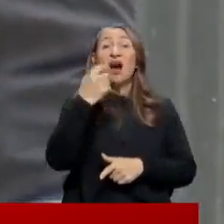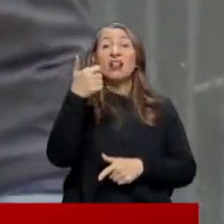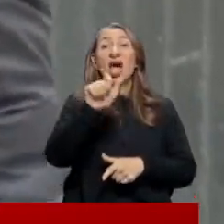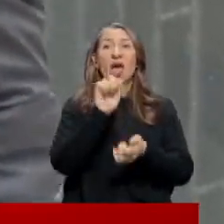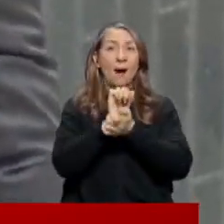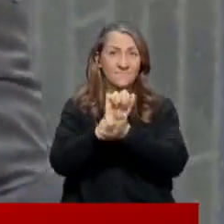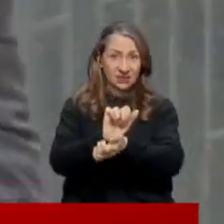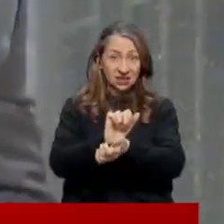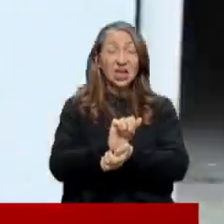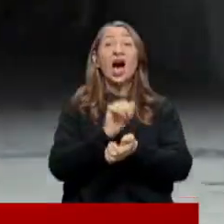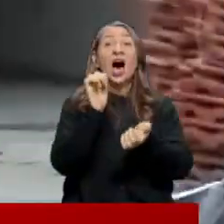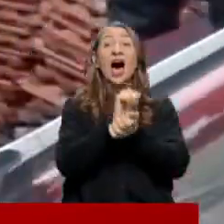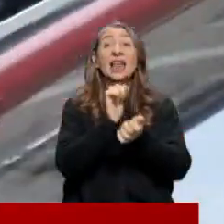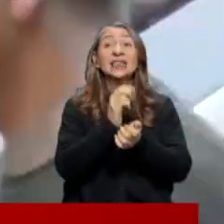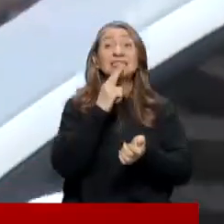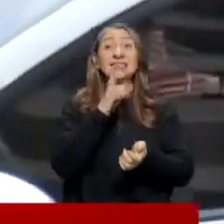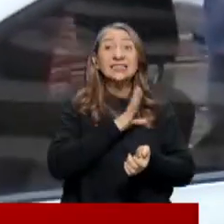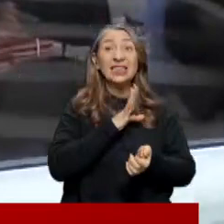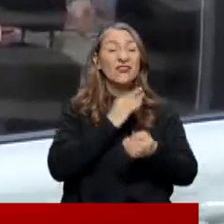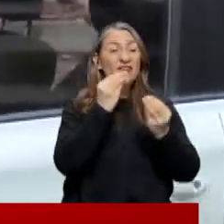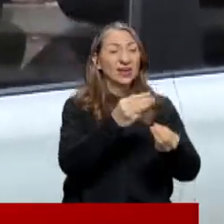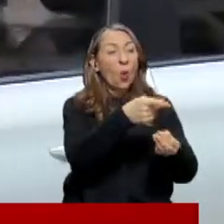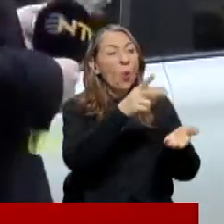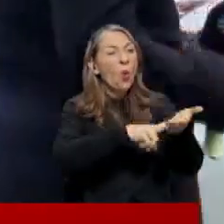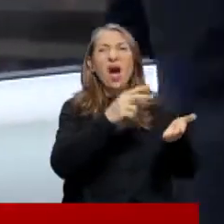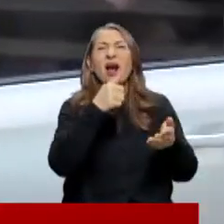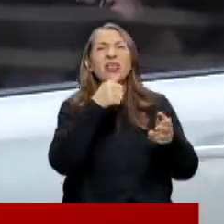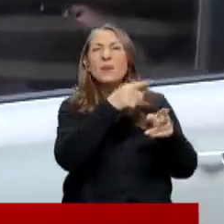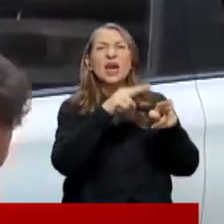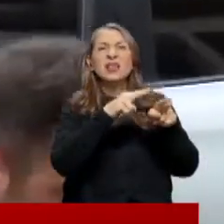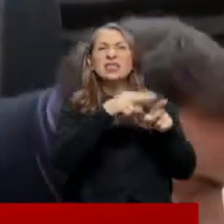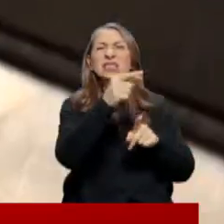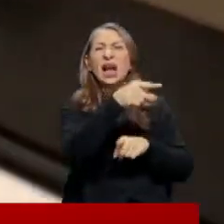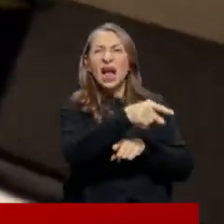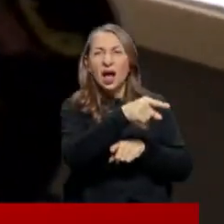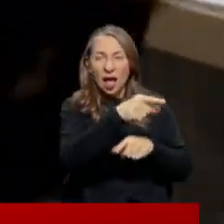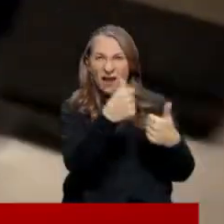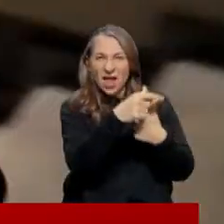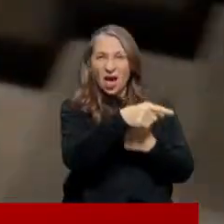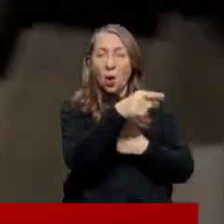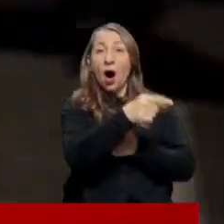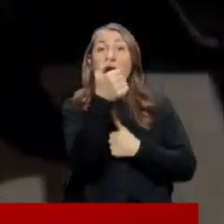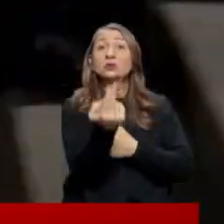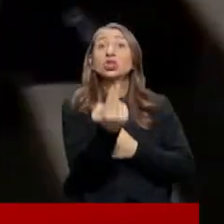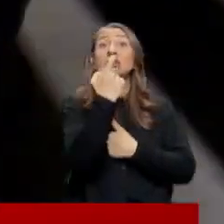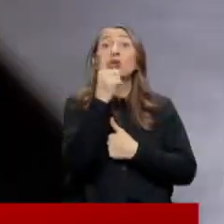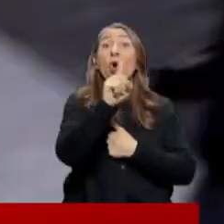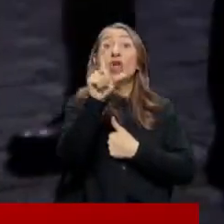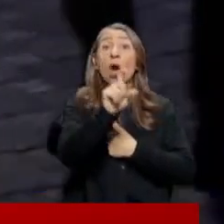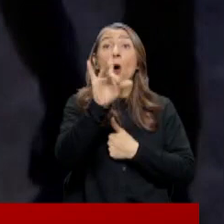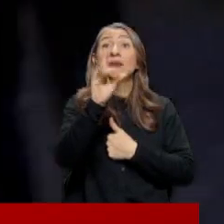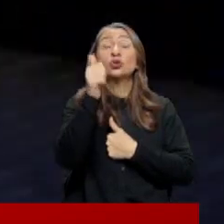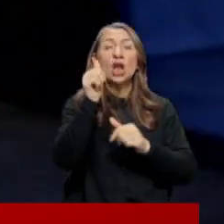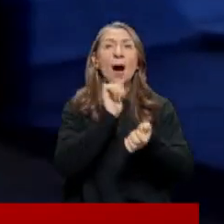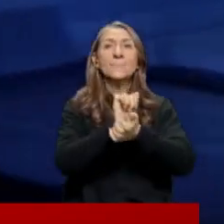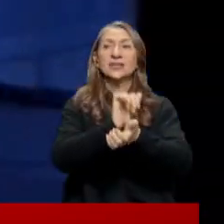aya kadar, ailenin kızlarını verdiği tarikat üyesi Kadir İstekli'ye ise 67 yıl 10 ay 15 güne